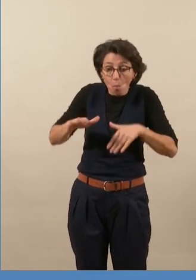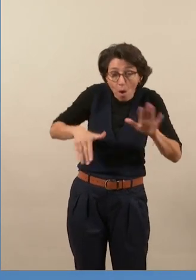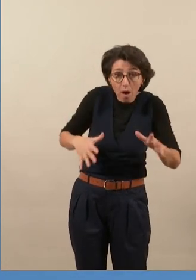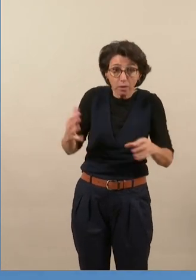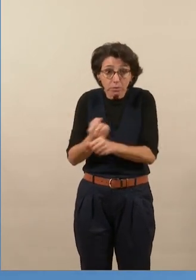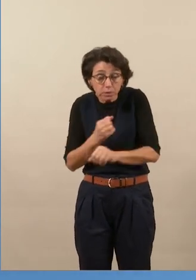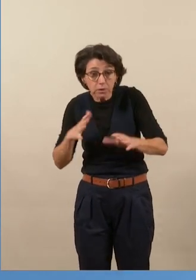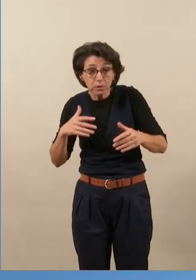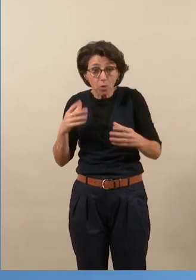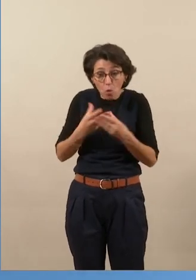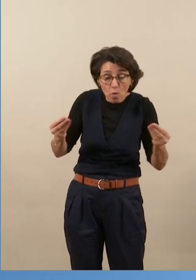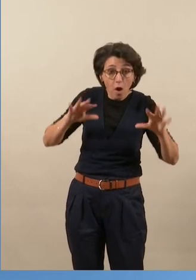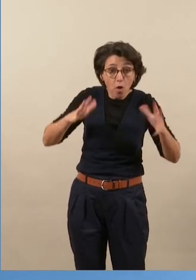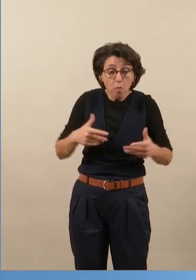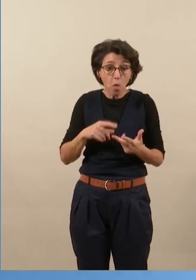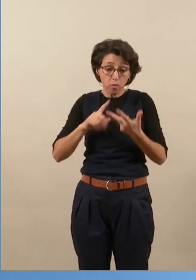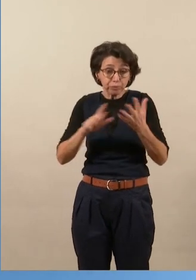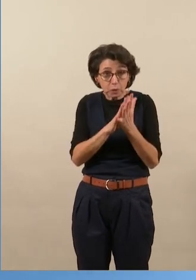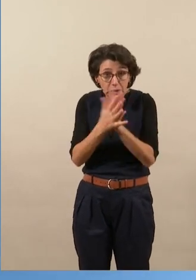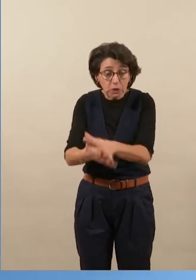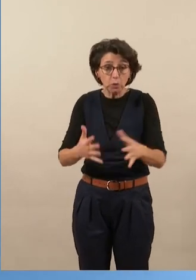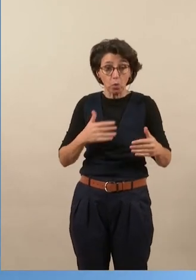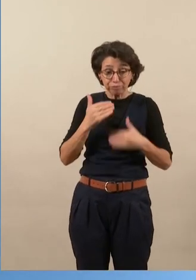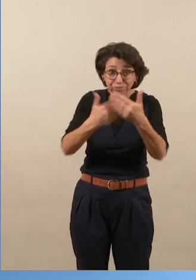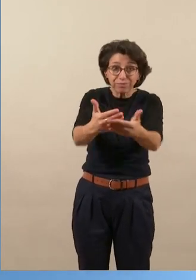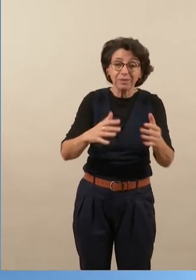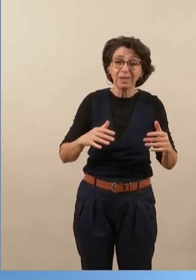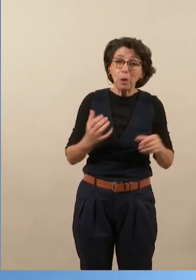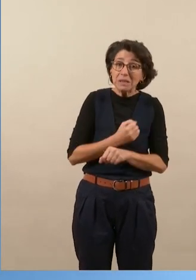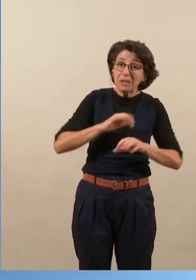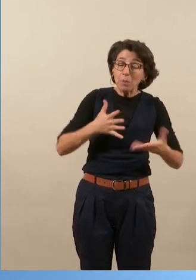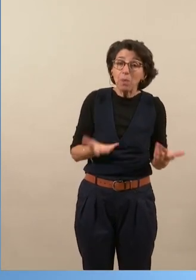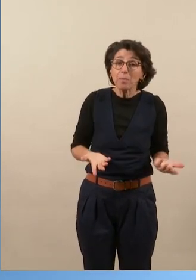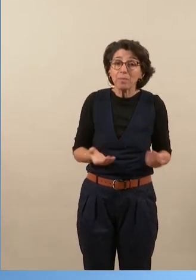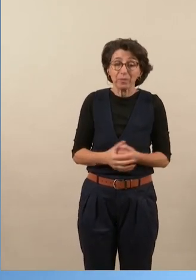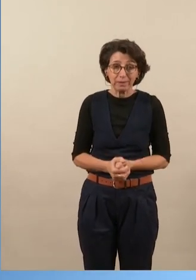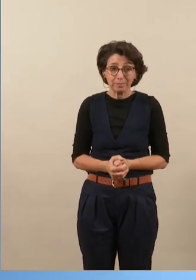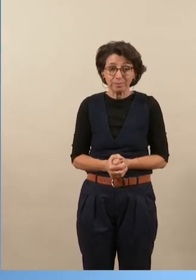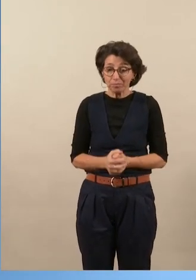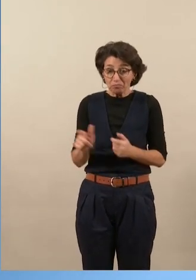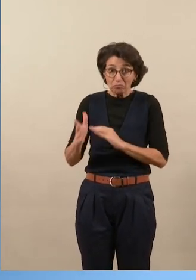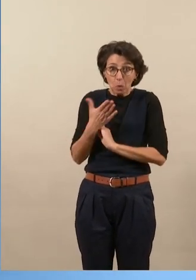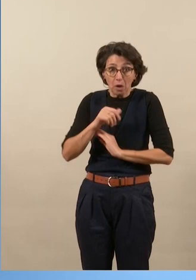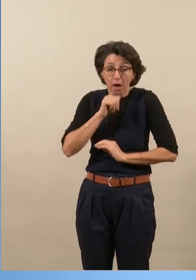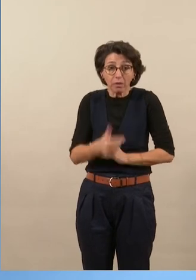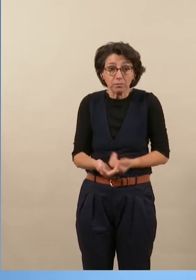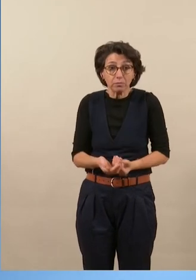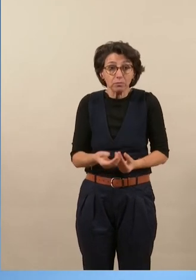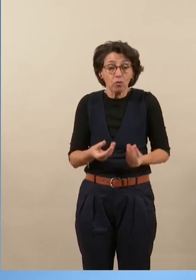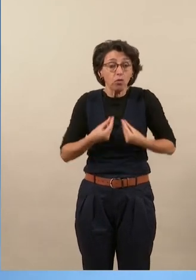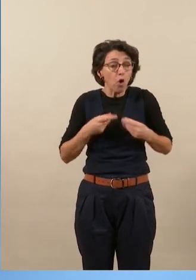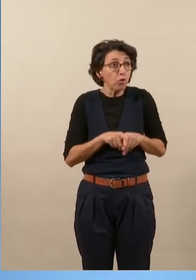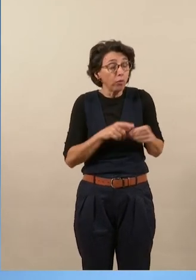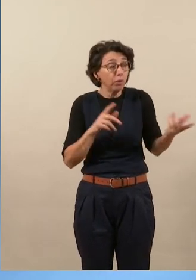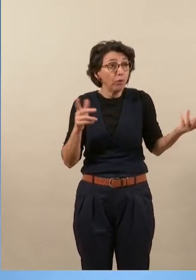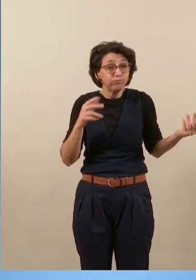des transitions et ensuite les accélérer sur la base de l'existant et des acquis faire rêver tout en restant ancré dans